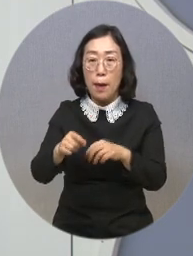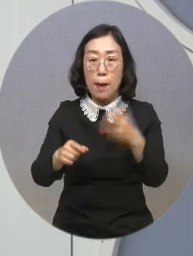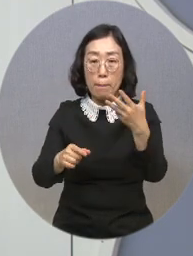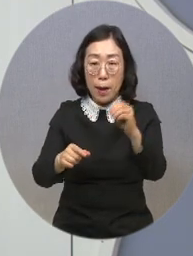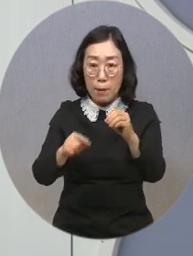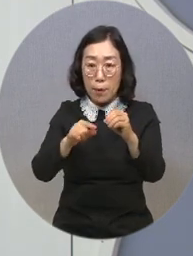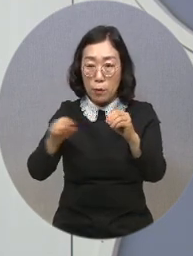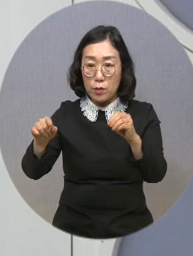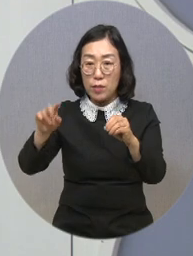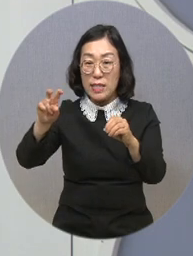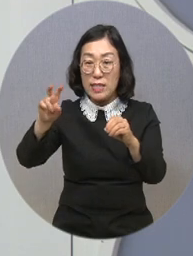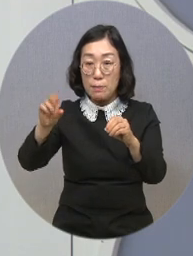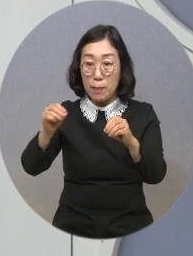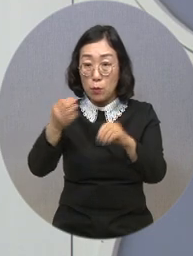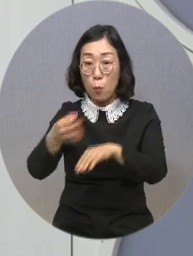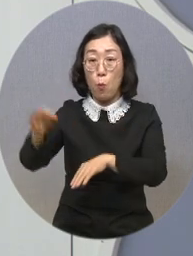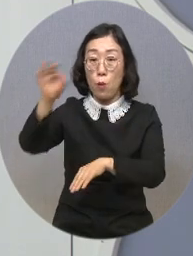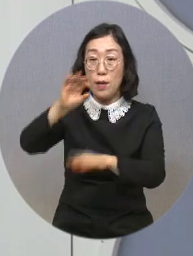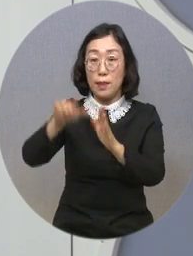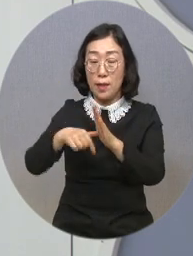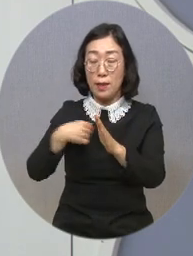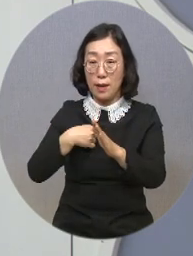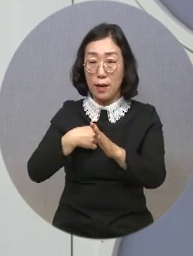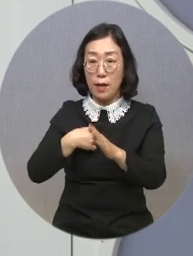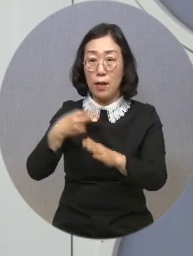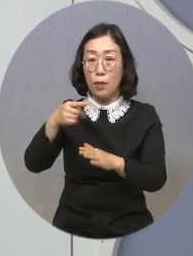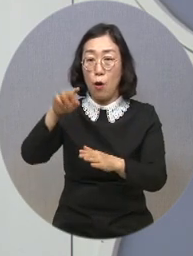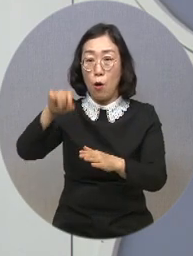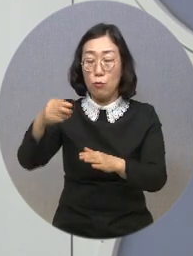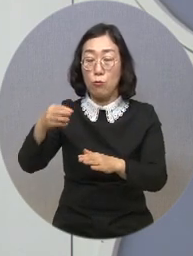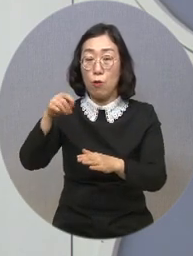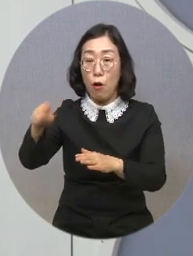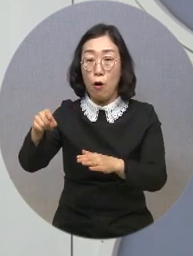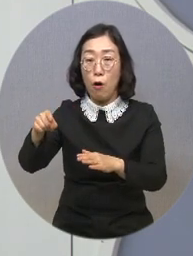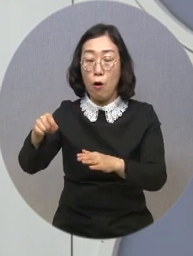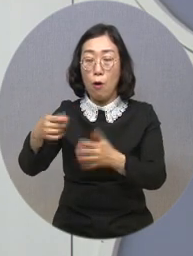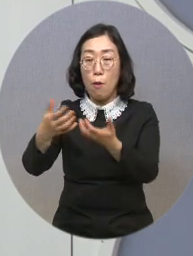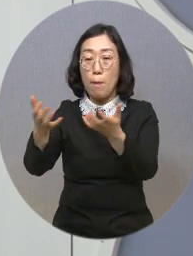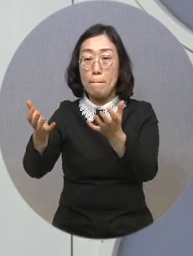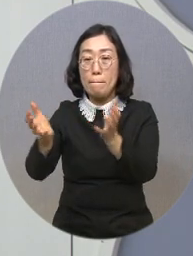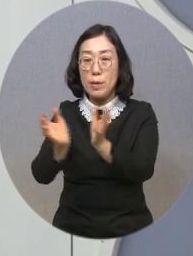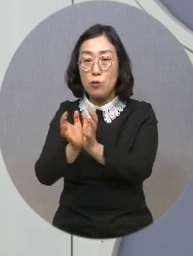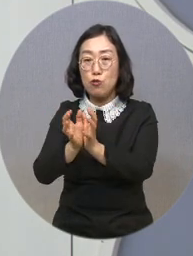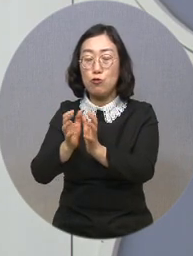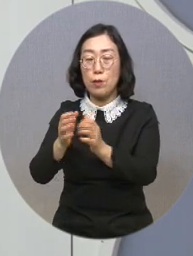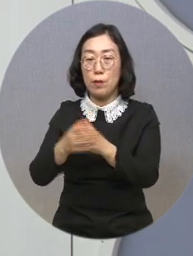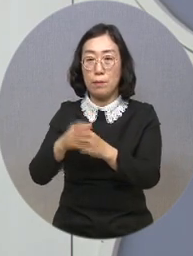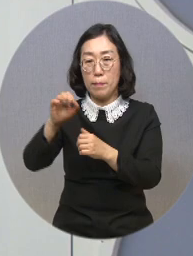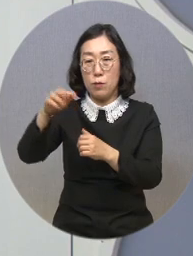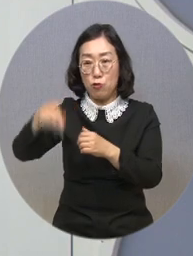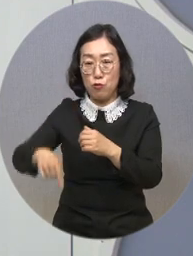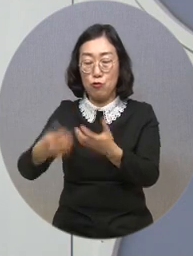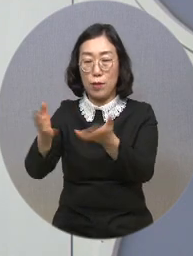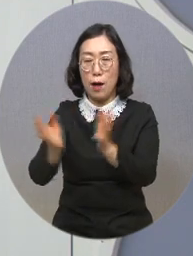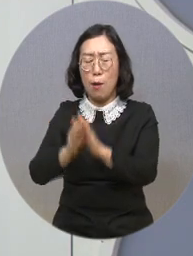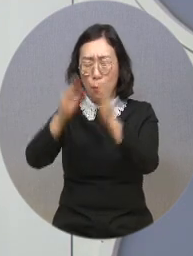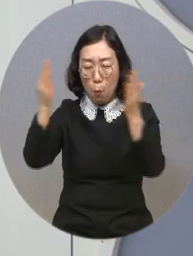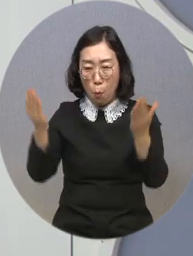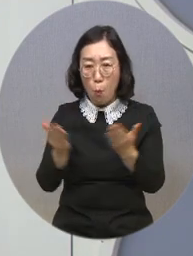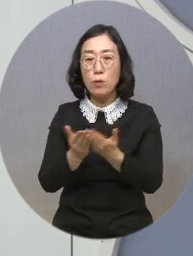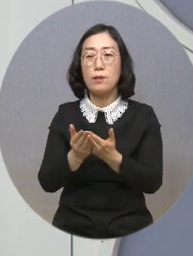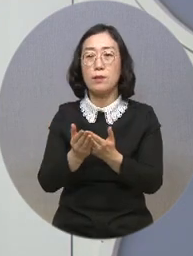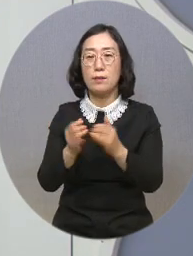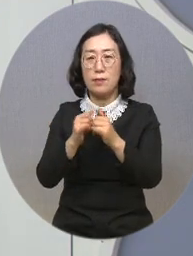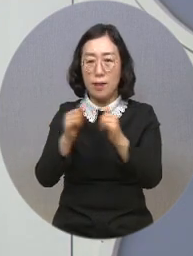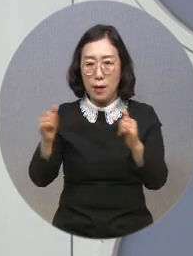원으로 올릴 때 그때 저는 그때 더불어민주당이었는데 그때 민주당 당론은 모든 노인 100% 노인들한테 20만 원을